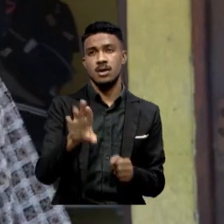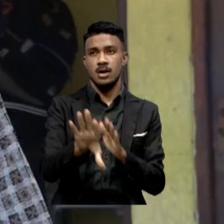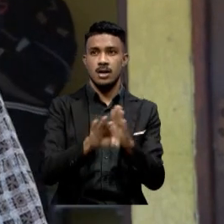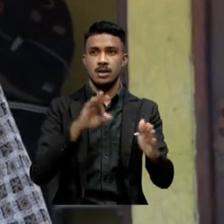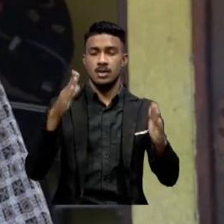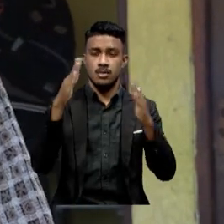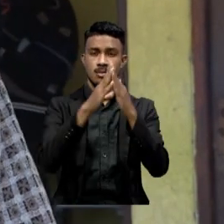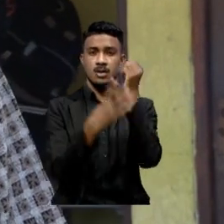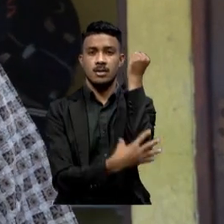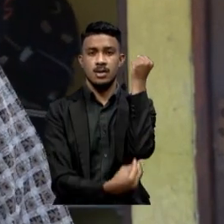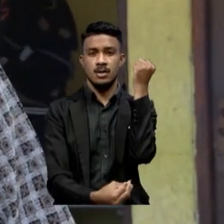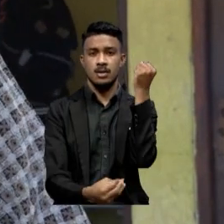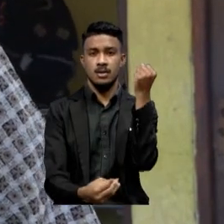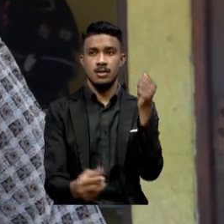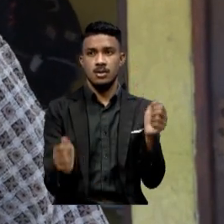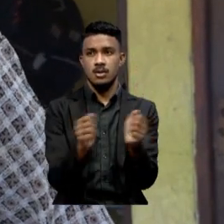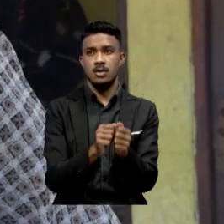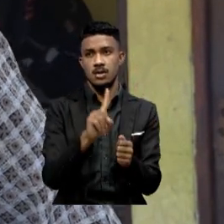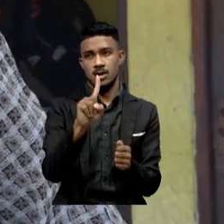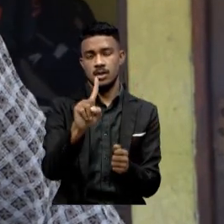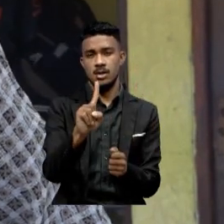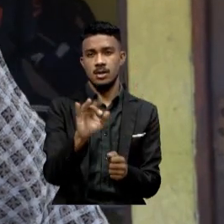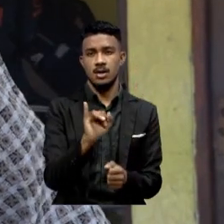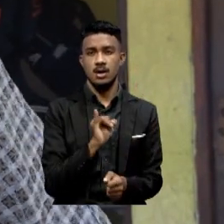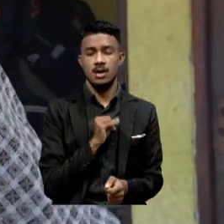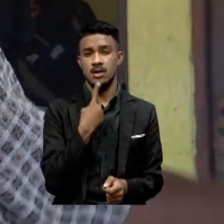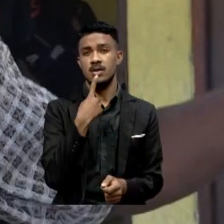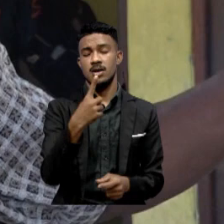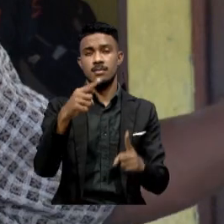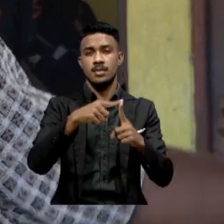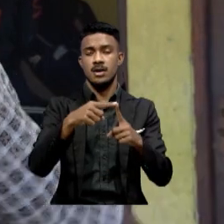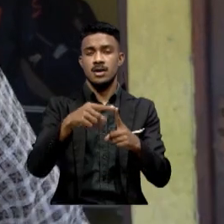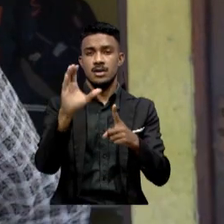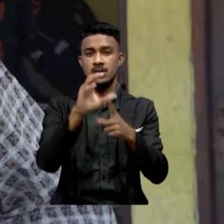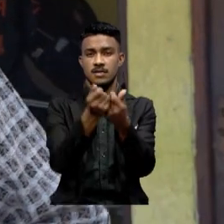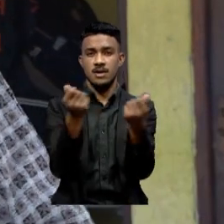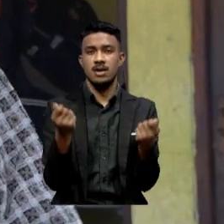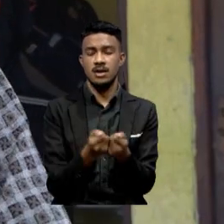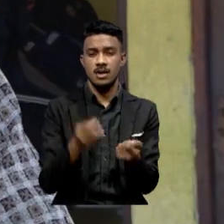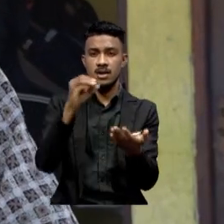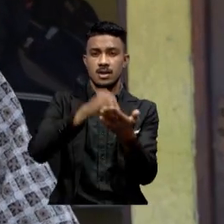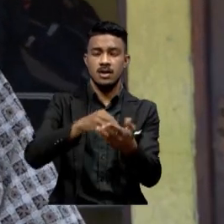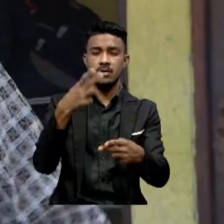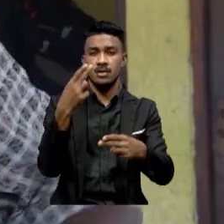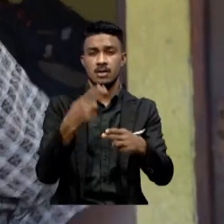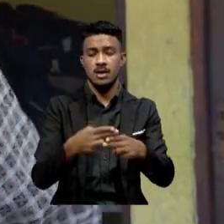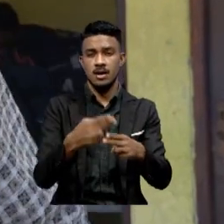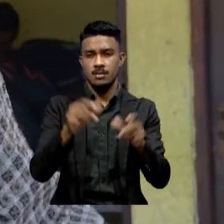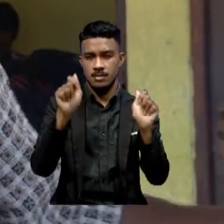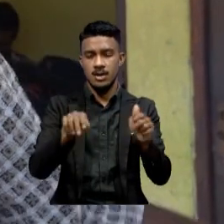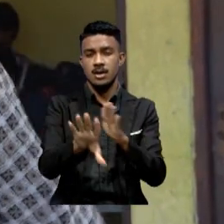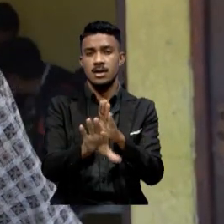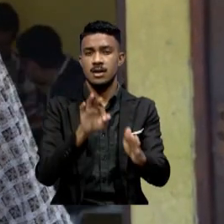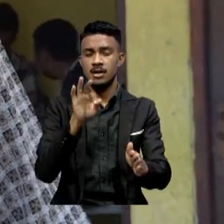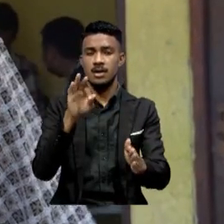umak ki bit laik ni ho era na tu Aku sudah tetap bersifat dia tahun ini nara per itu umat kibit like mai bila hal